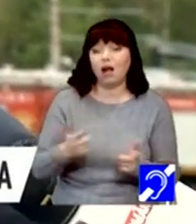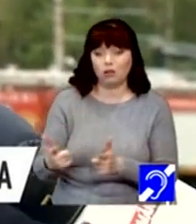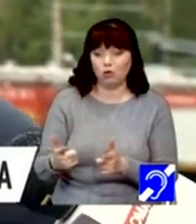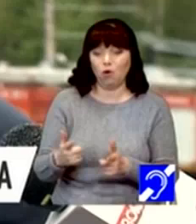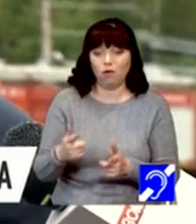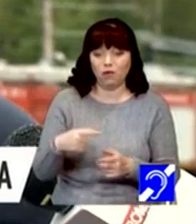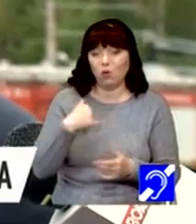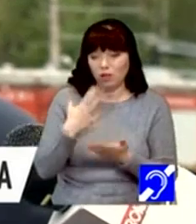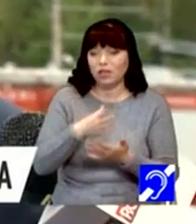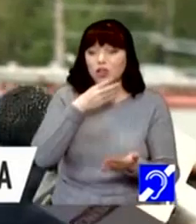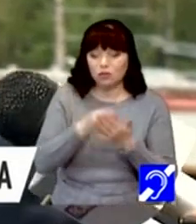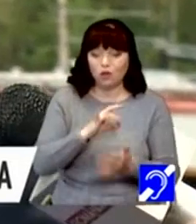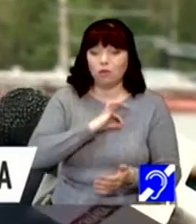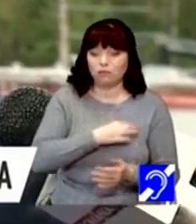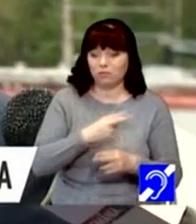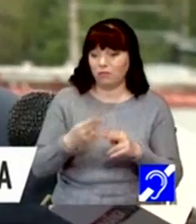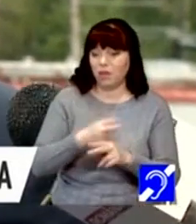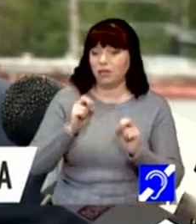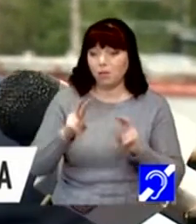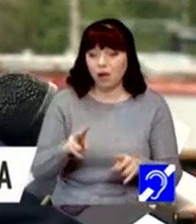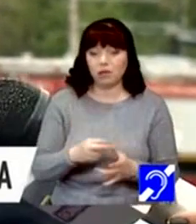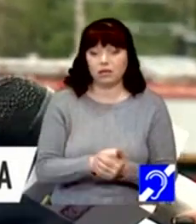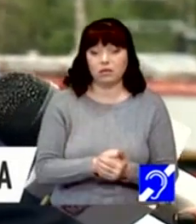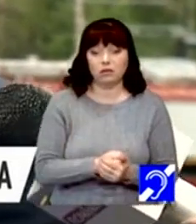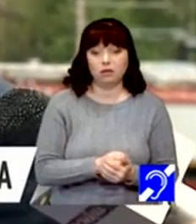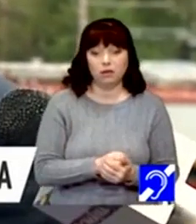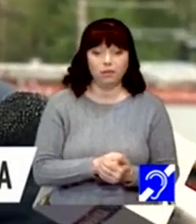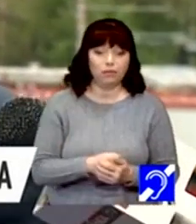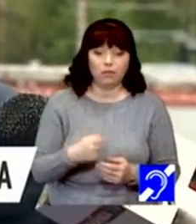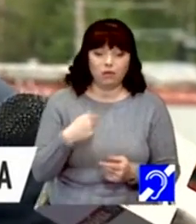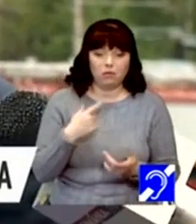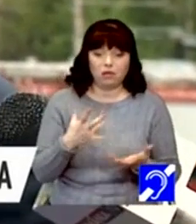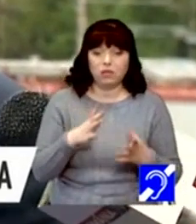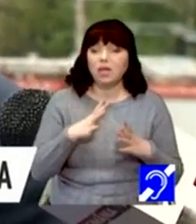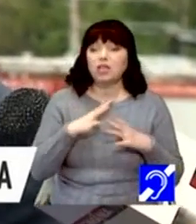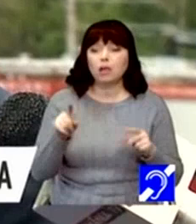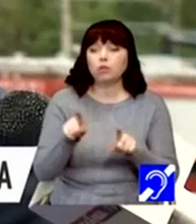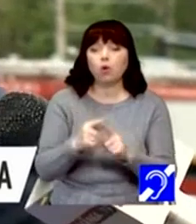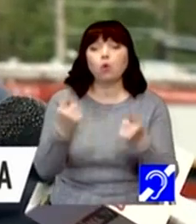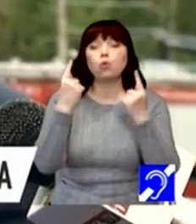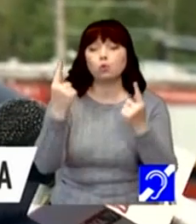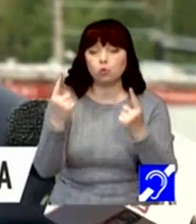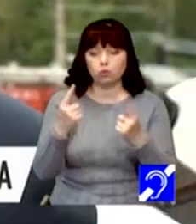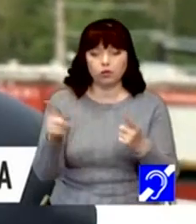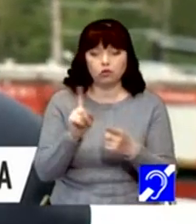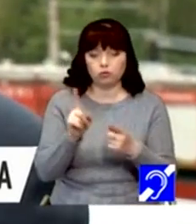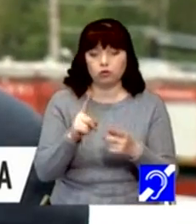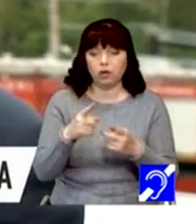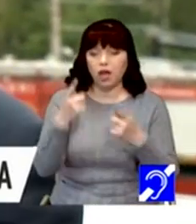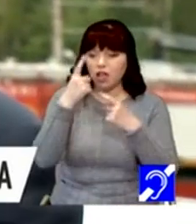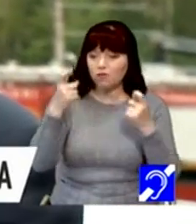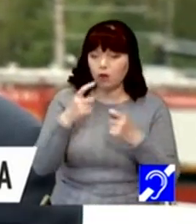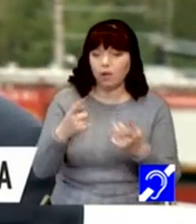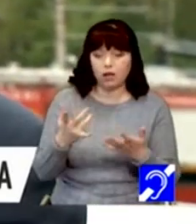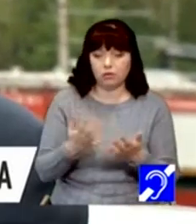cybersecurity sunt pregătite pentru asemenea atacuri nu am avut nici un atac Major la o bază de date sau o instituție importantă a